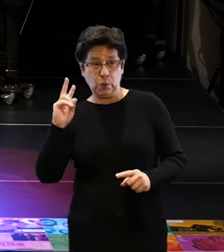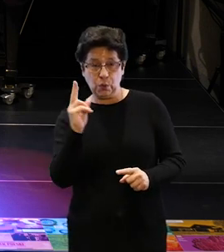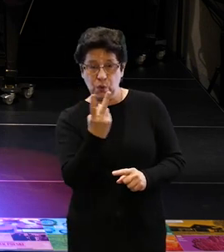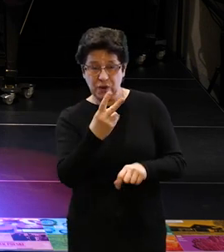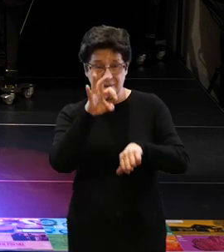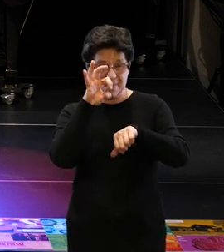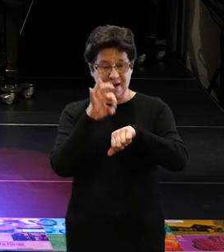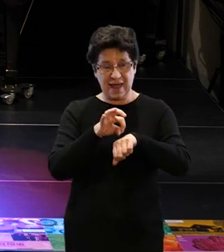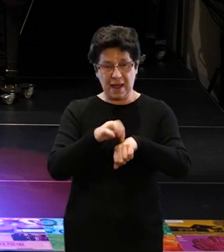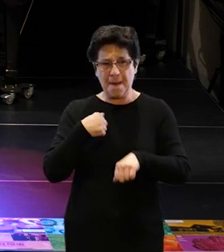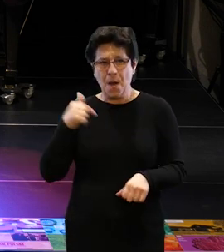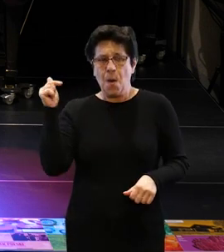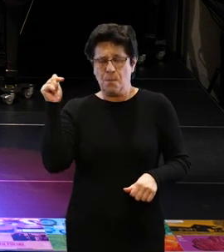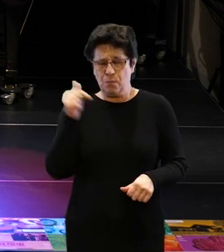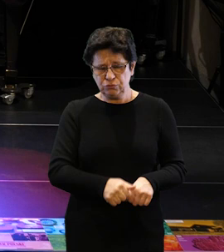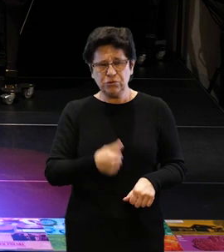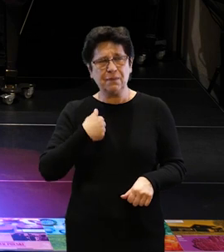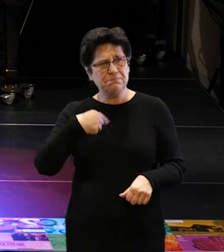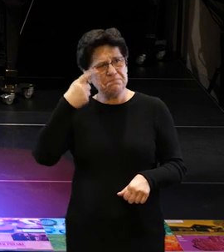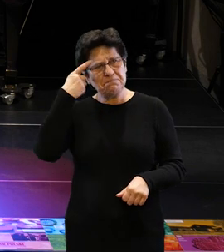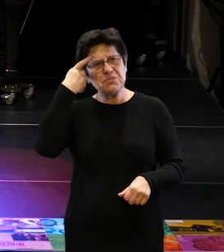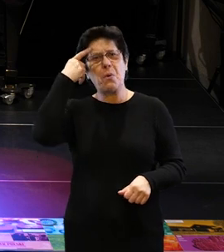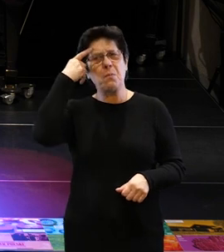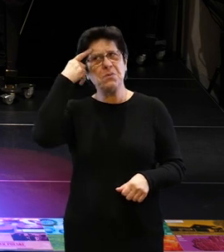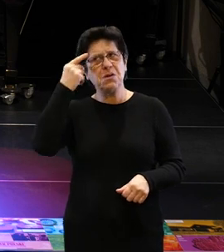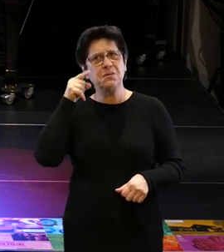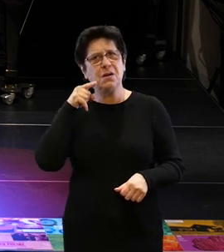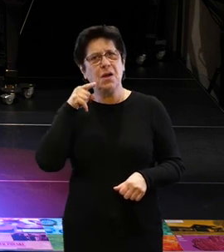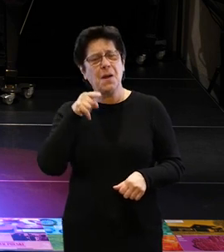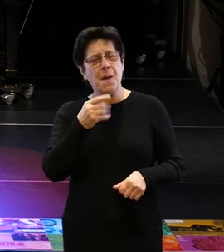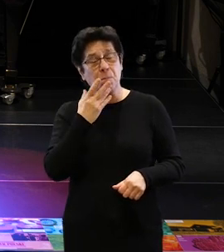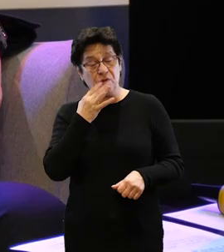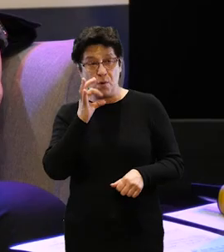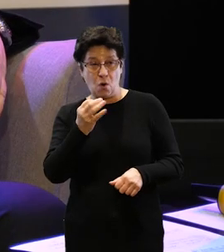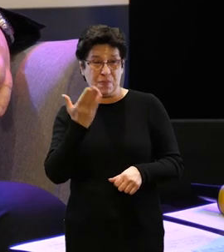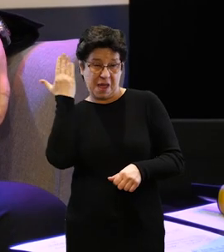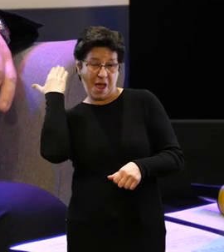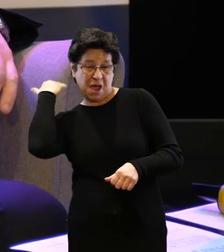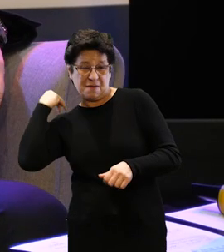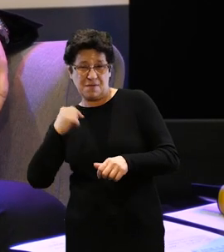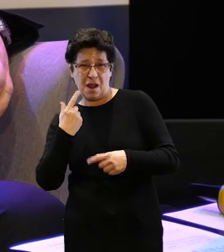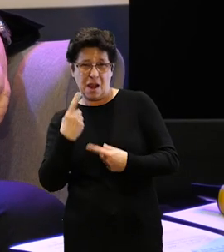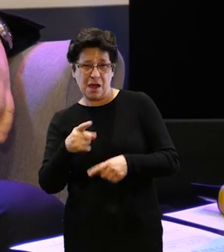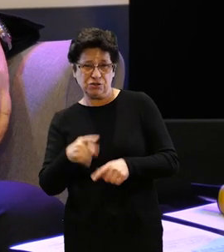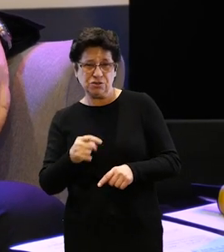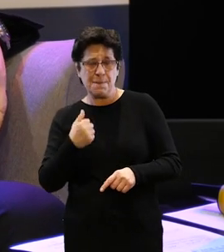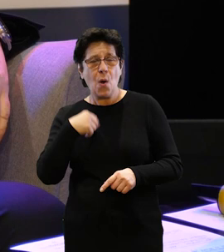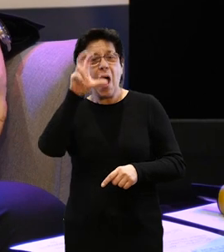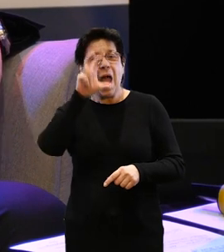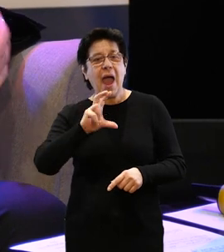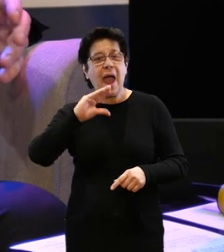o którym muszę wspomnieć mówiąc o lekarzach dawnego Leszna był doktor Alfred